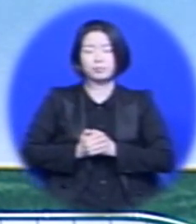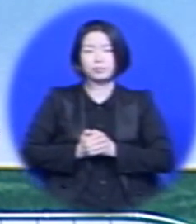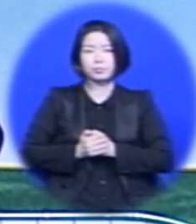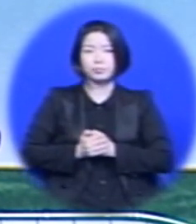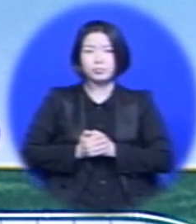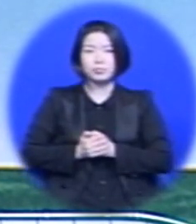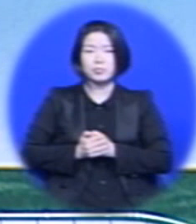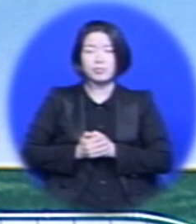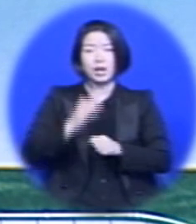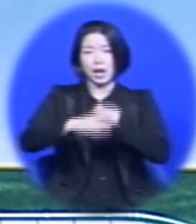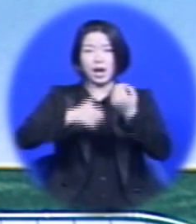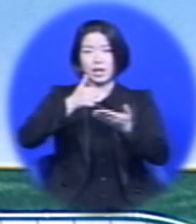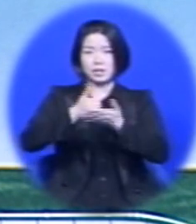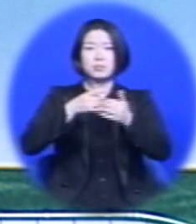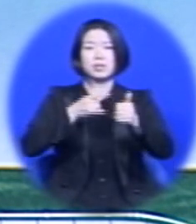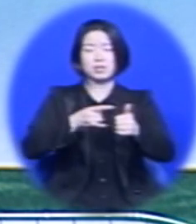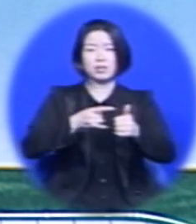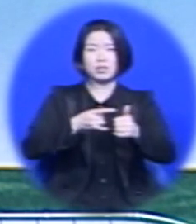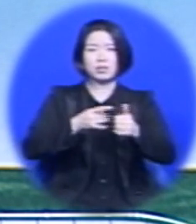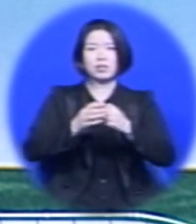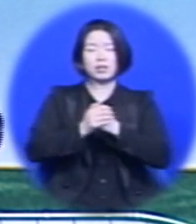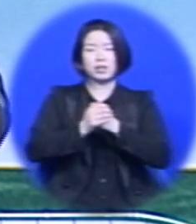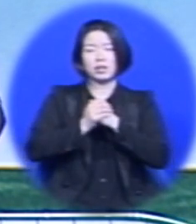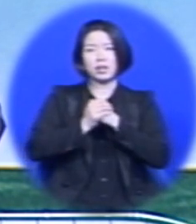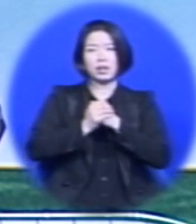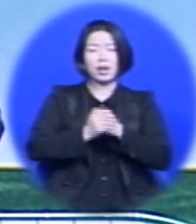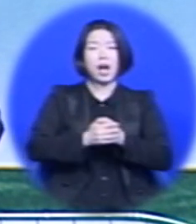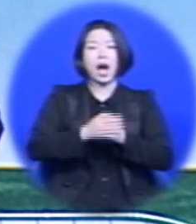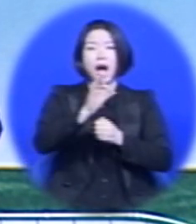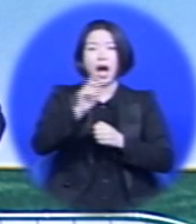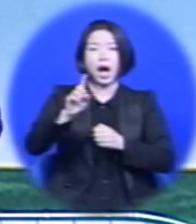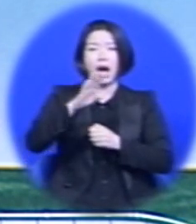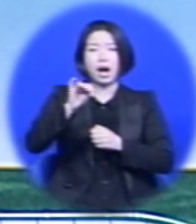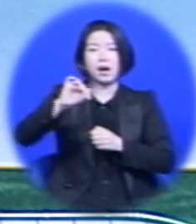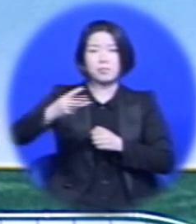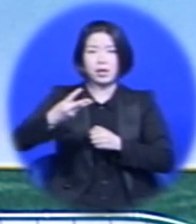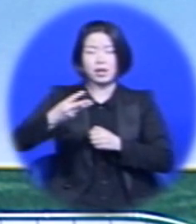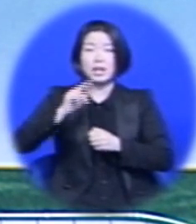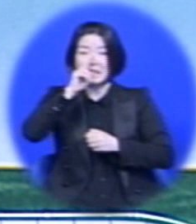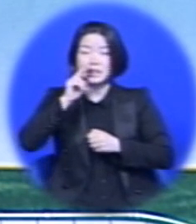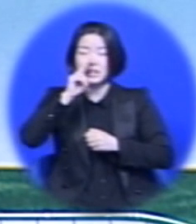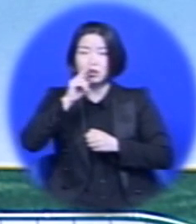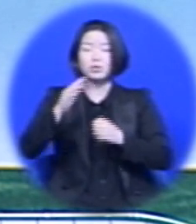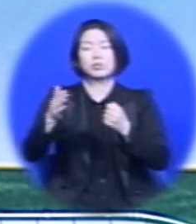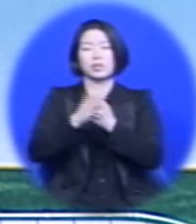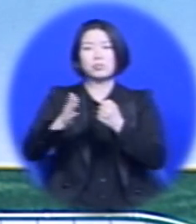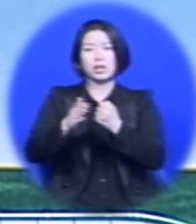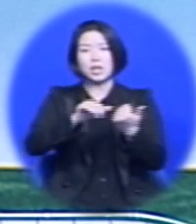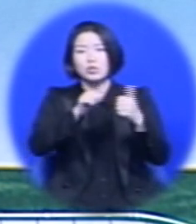아멘 하나님께서 동생 질투가 나서 죽이고 싶은 마음을 가지고 있는